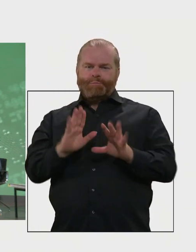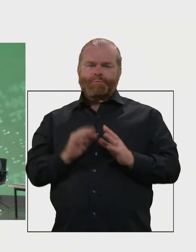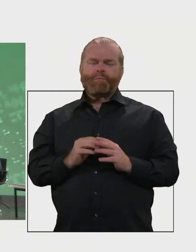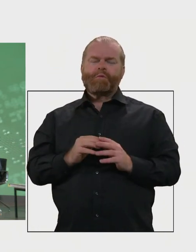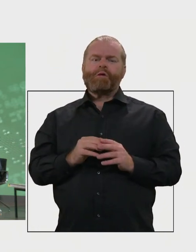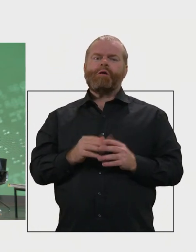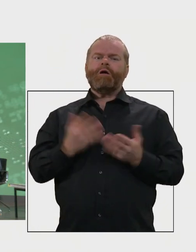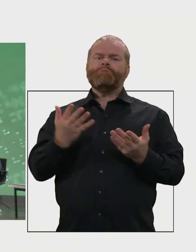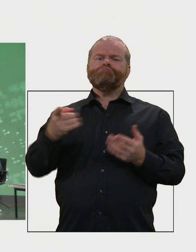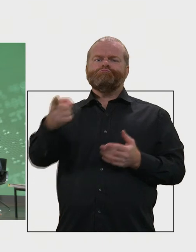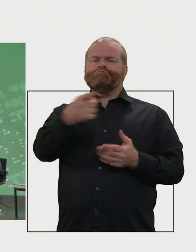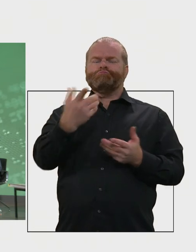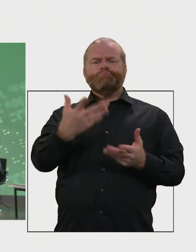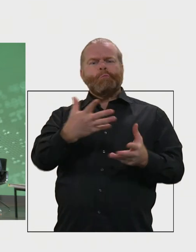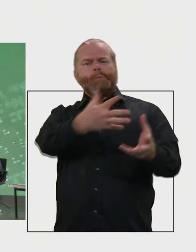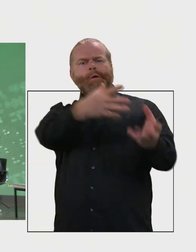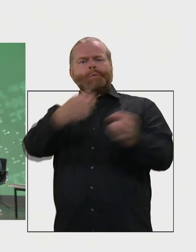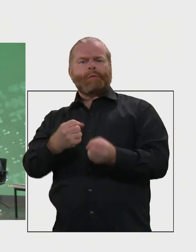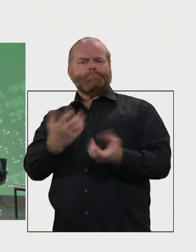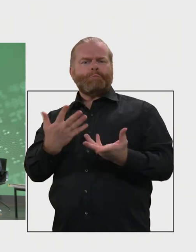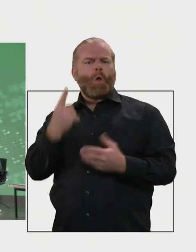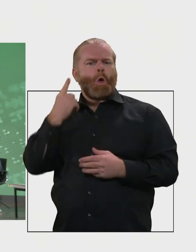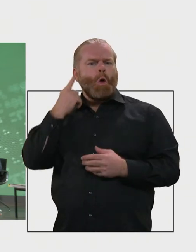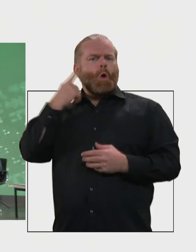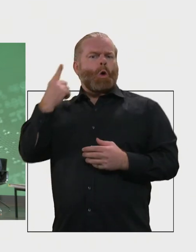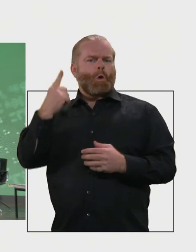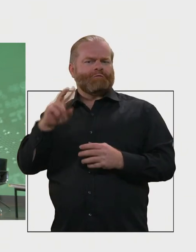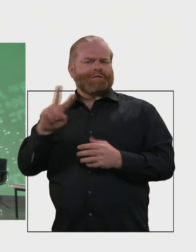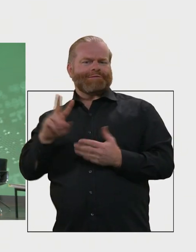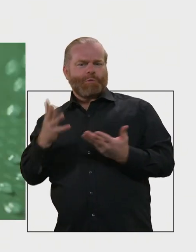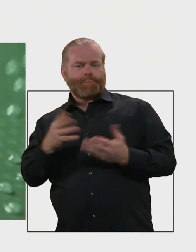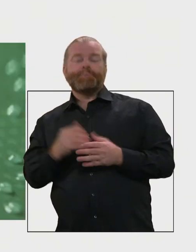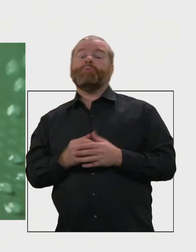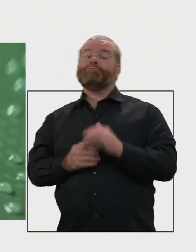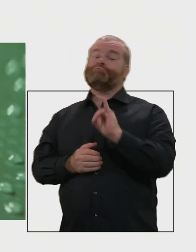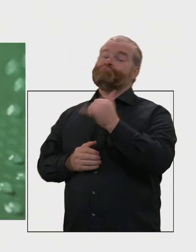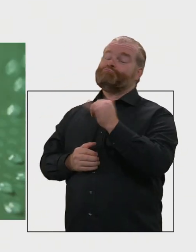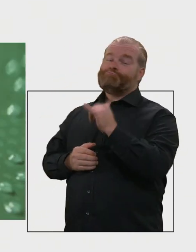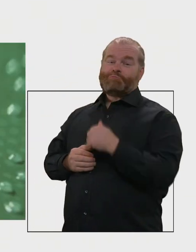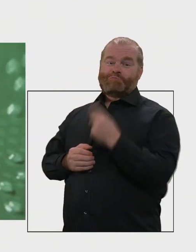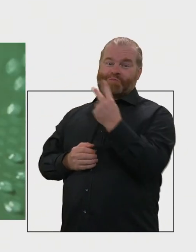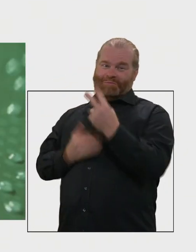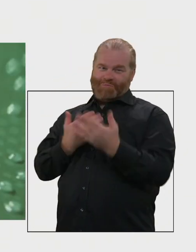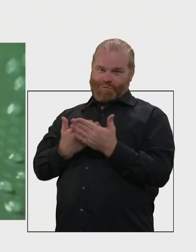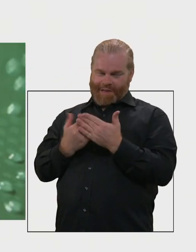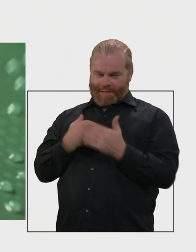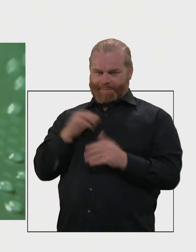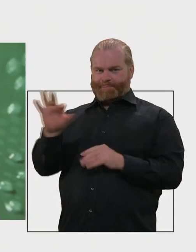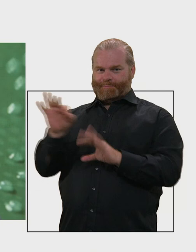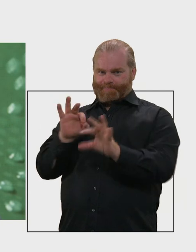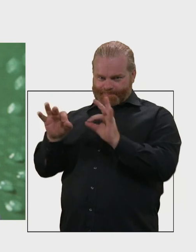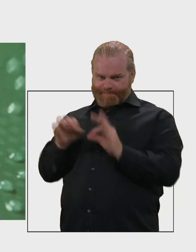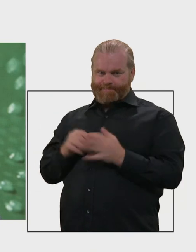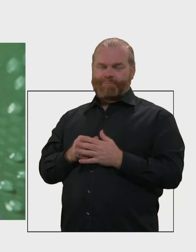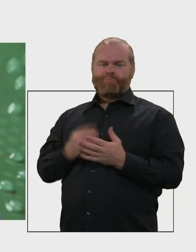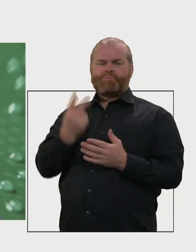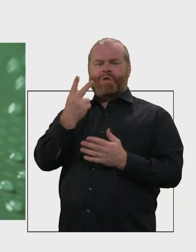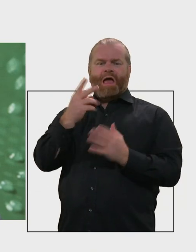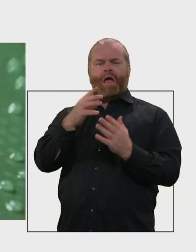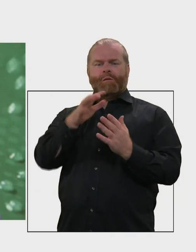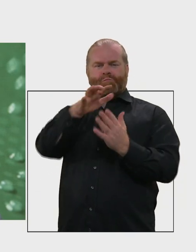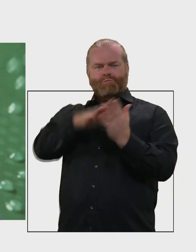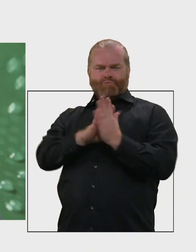zwei Hörbeispiele ausgewählt heute, die beziehungsweise zwei Auszüge, die zu Abbildungen aus dem